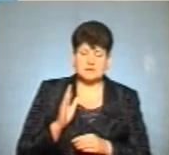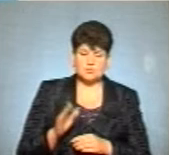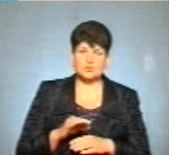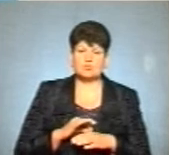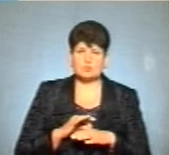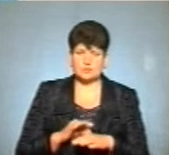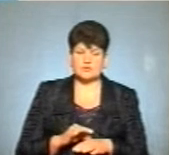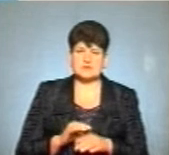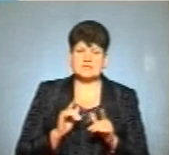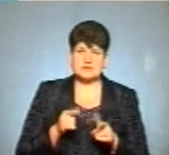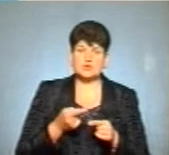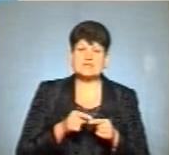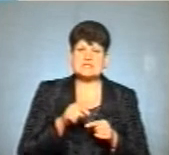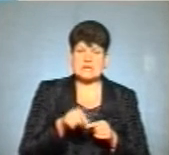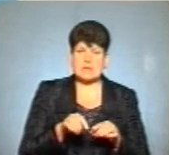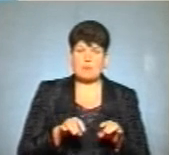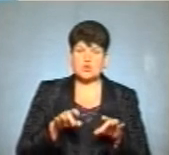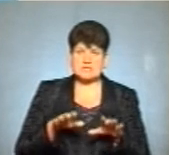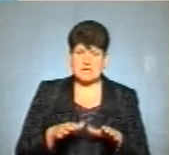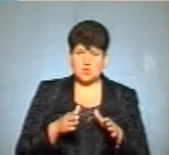згідно цієї постанови,